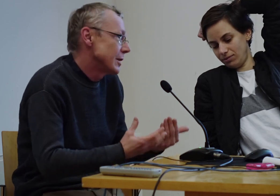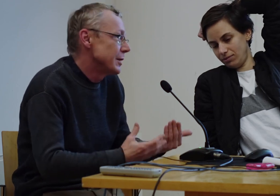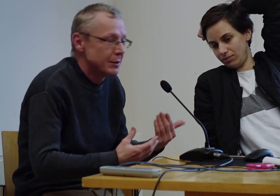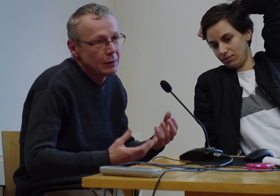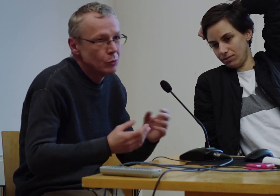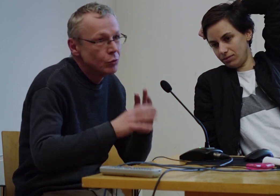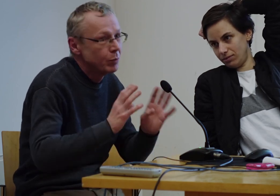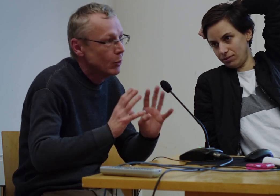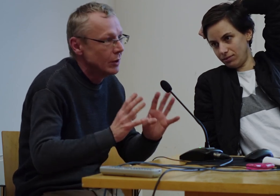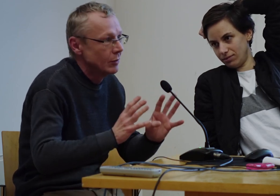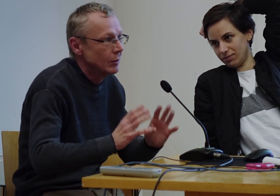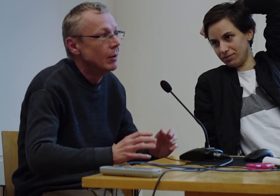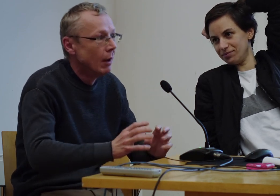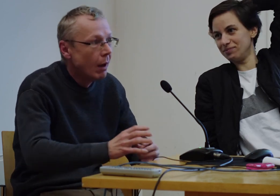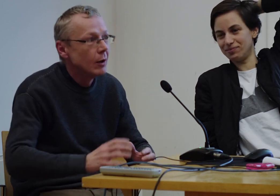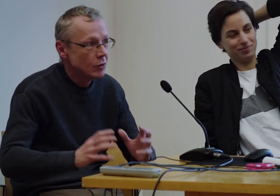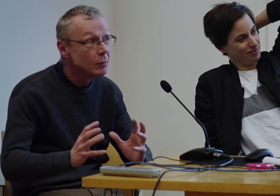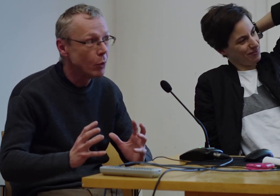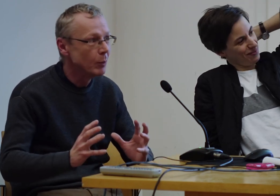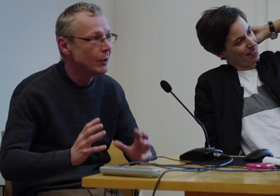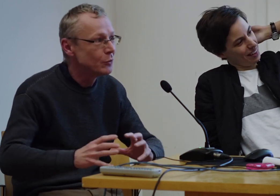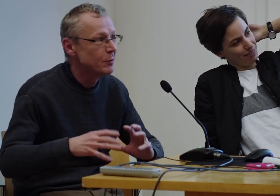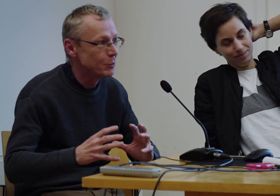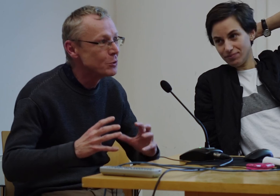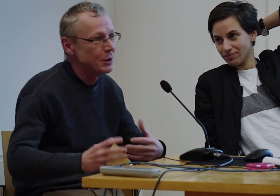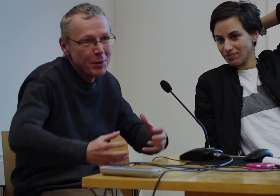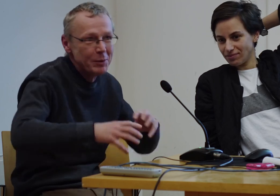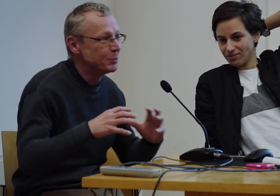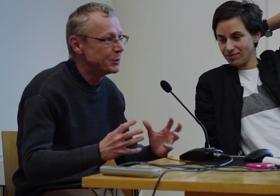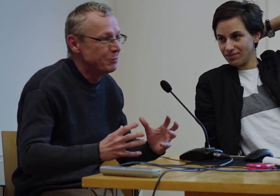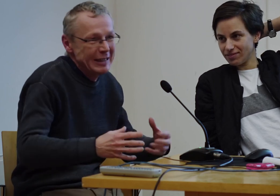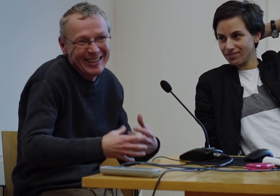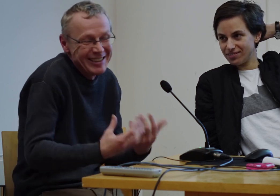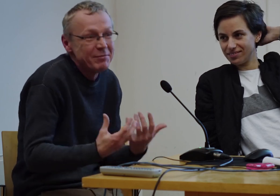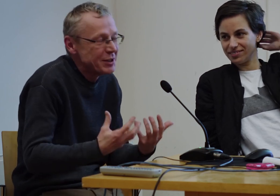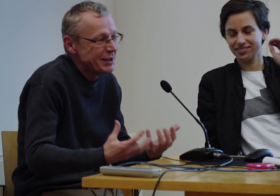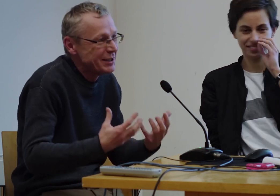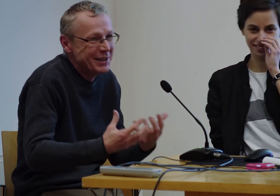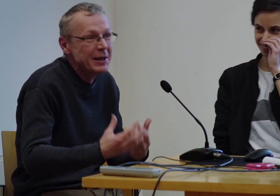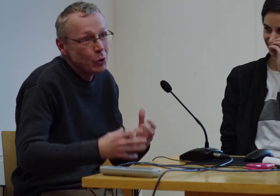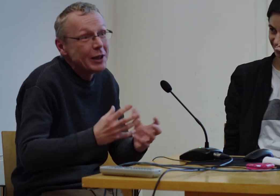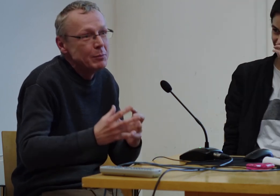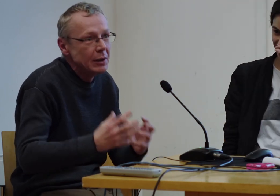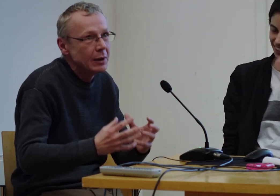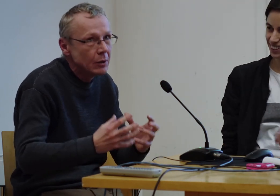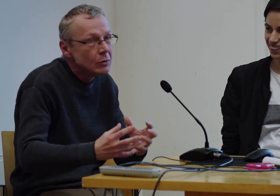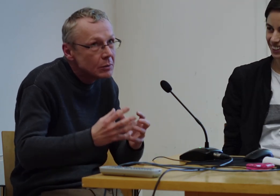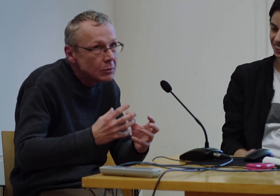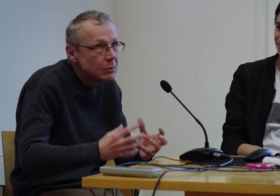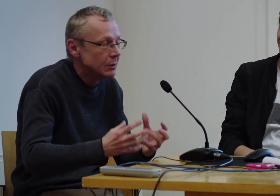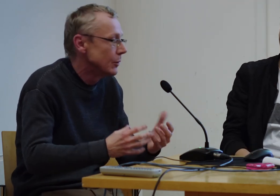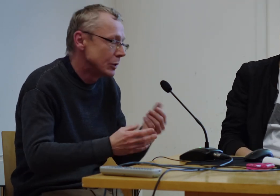je otázka, je, jako to už jsou spekulace, jo. Když se spojíme jako s těma vyloučenýma, budeme to prostě, jestli vlastně do jaký míry